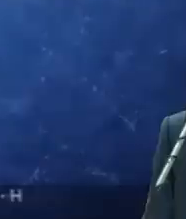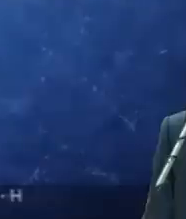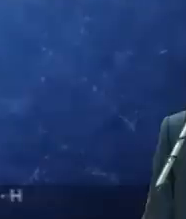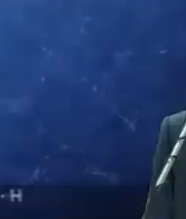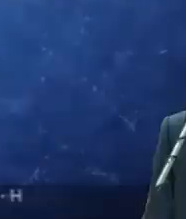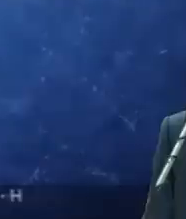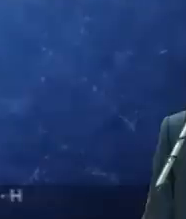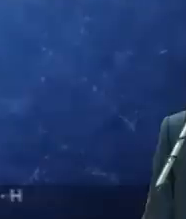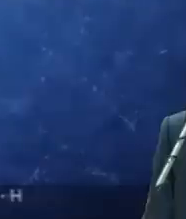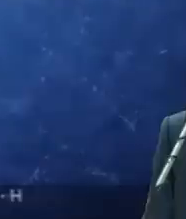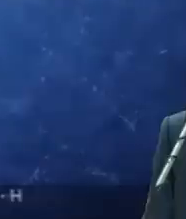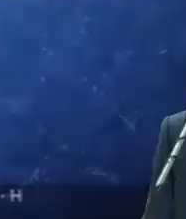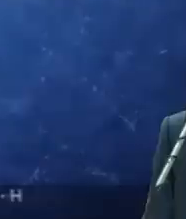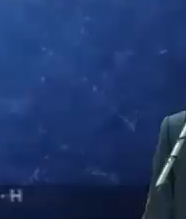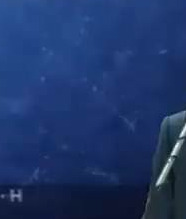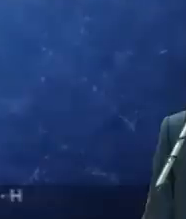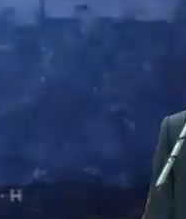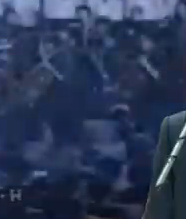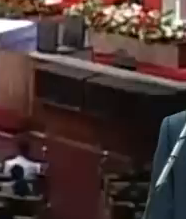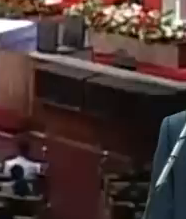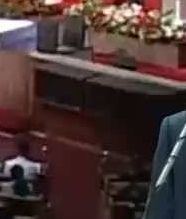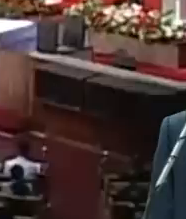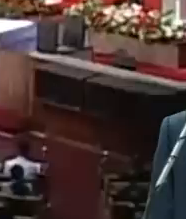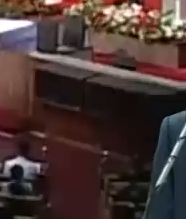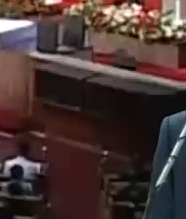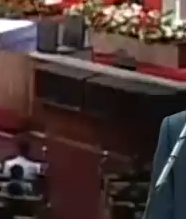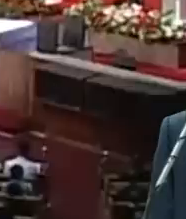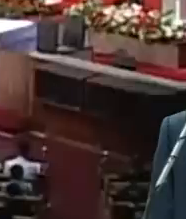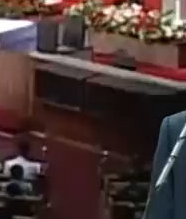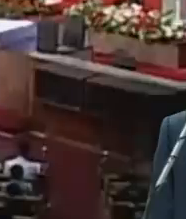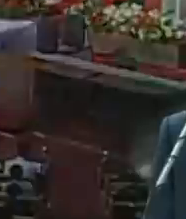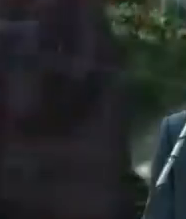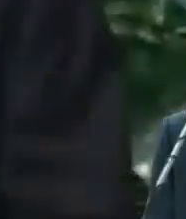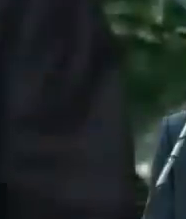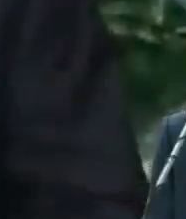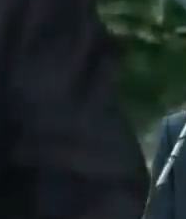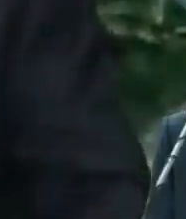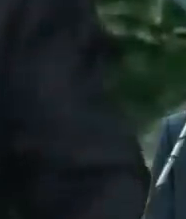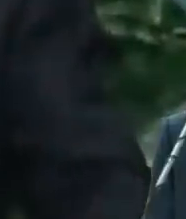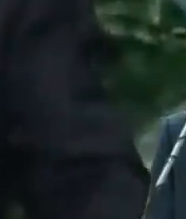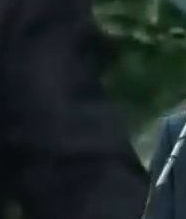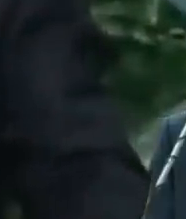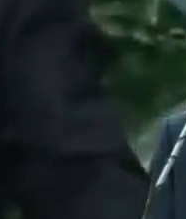이에서 남이니라. 아멘. 여러분 복 받으십시오.